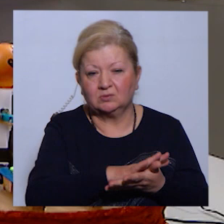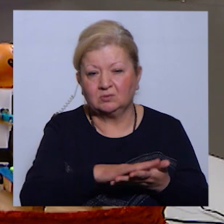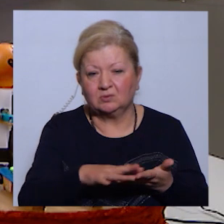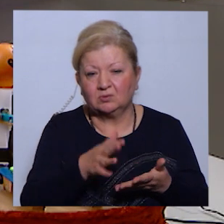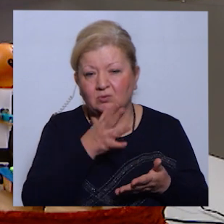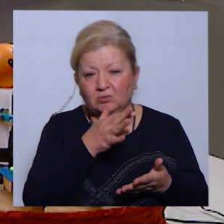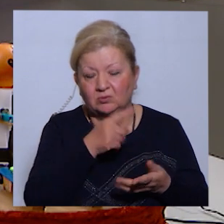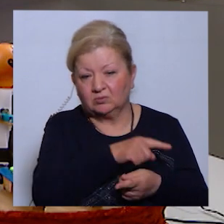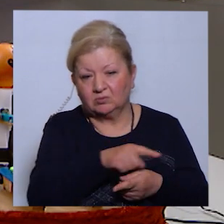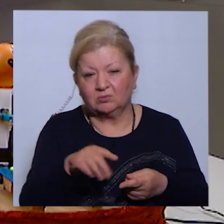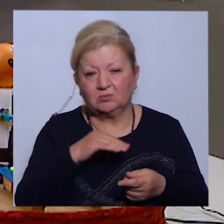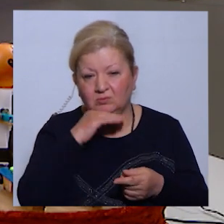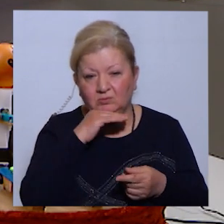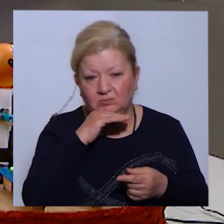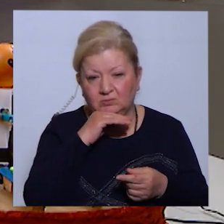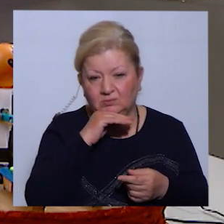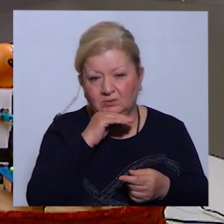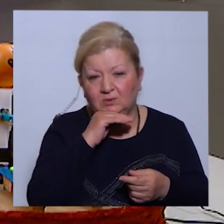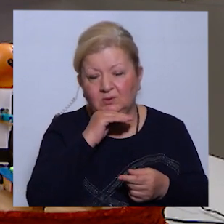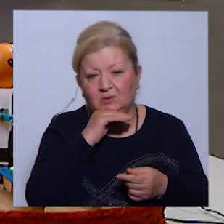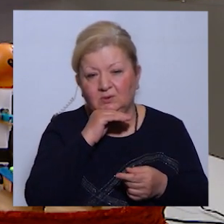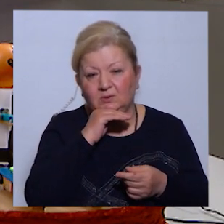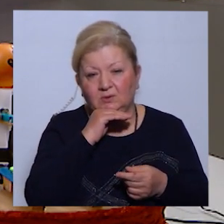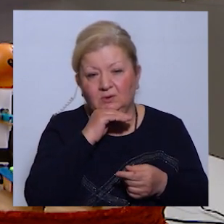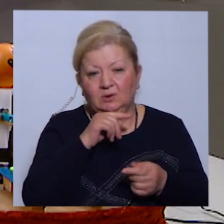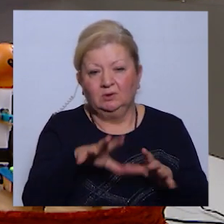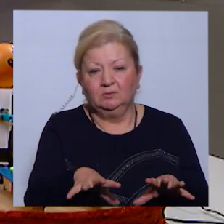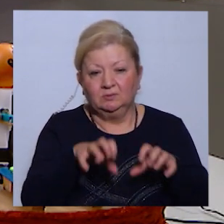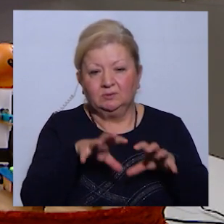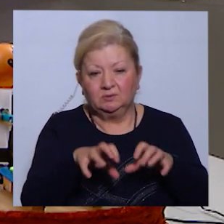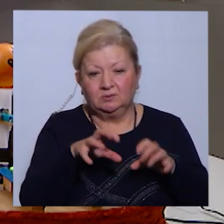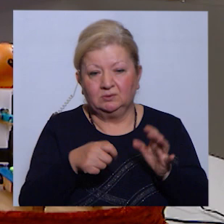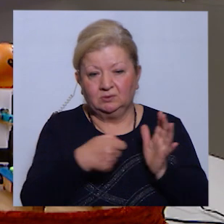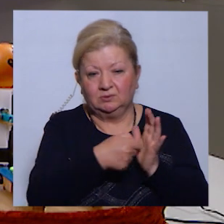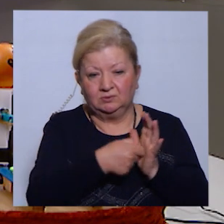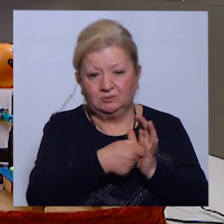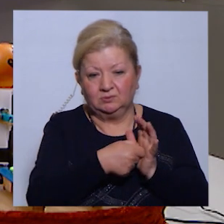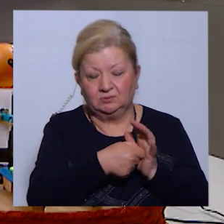გამორთოთ კვებისწყარო.